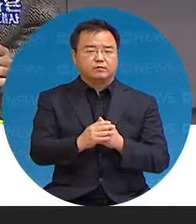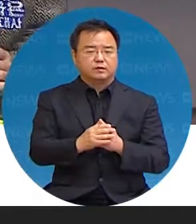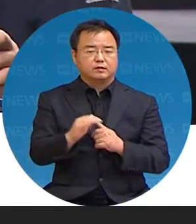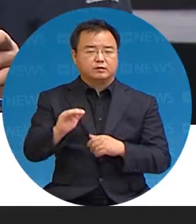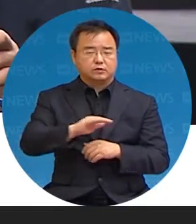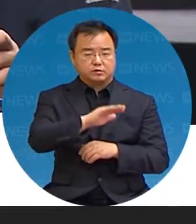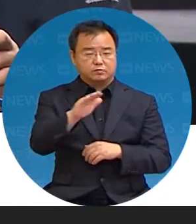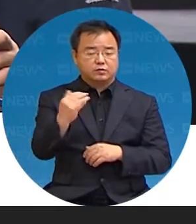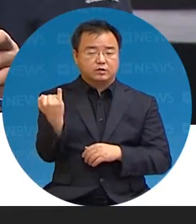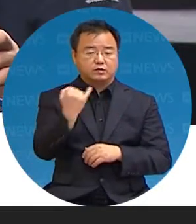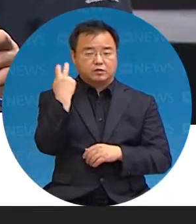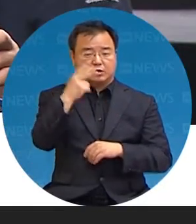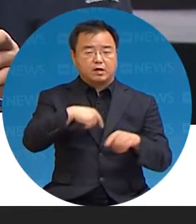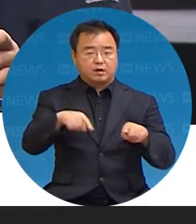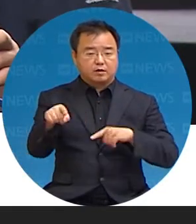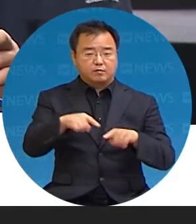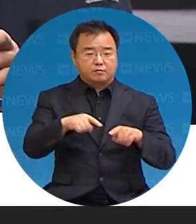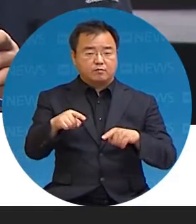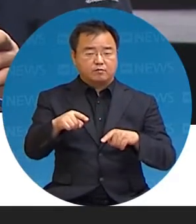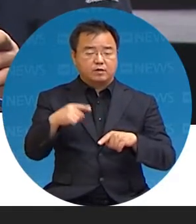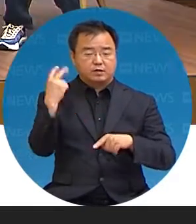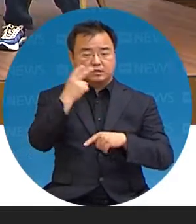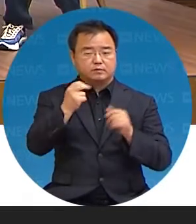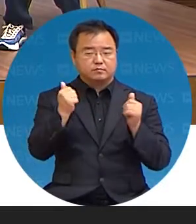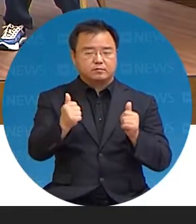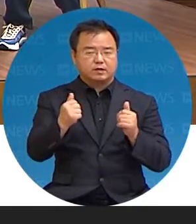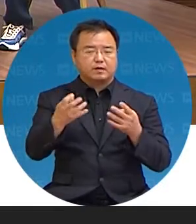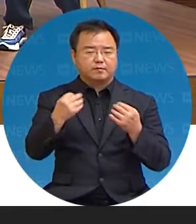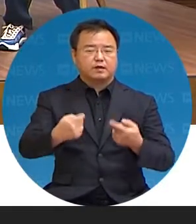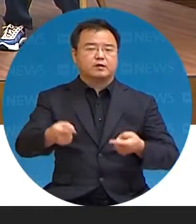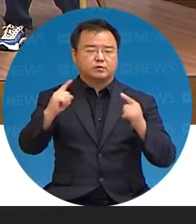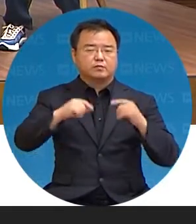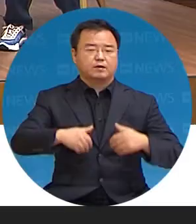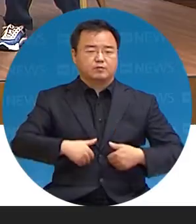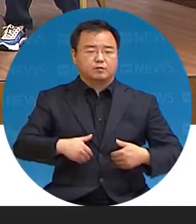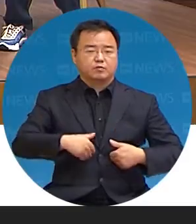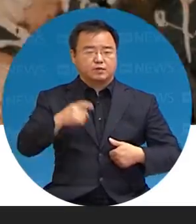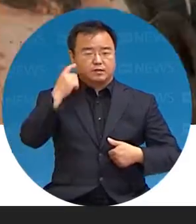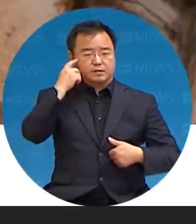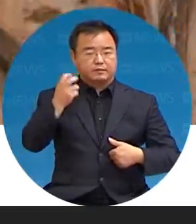여성 감독이 심사위원으로 많이 모셔야 된다라는 생각을 처음부터 가지고 있었고요.